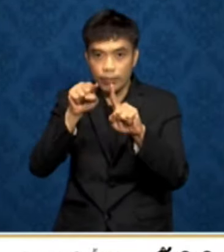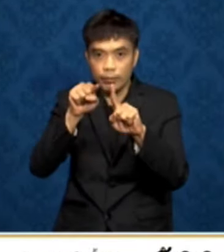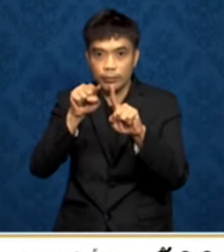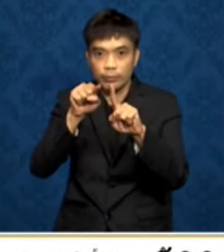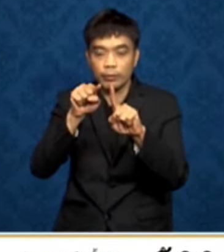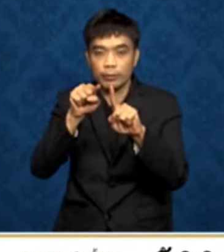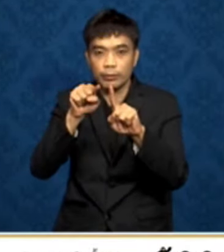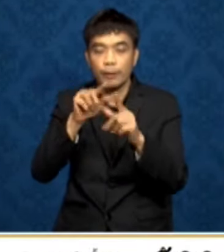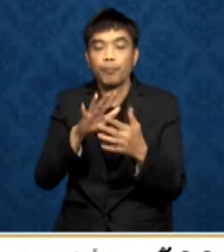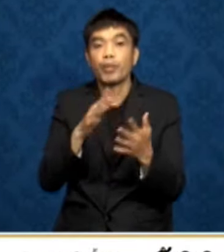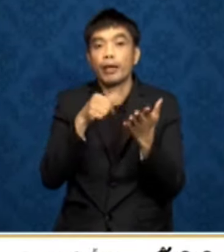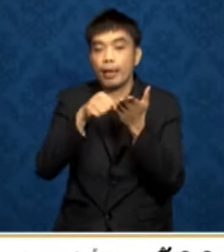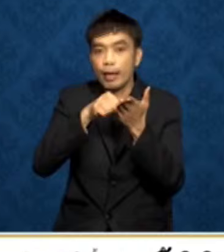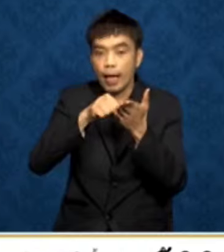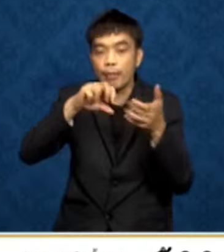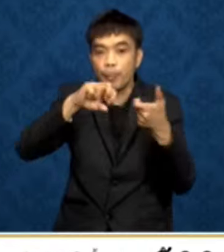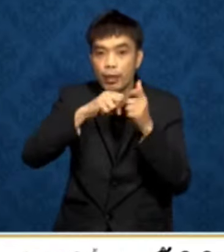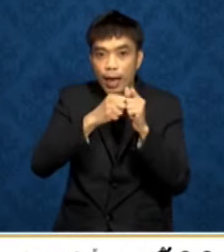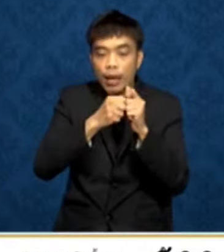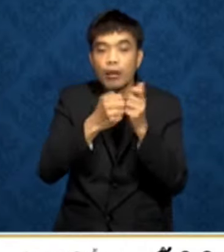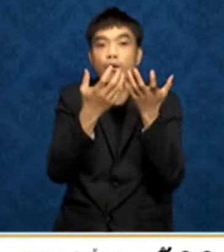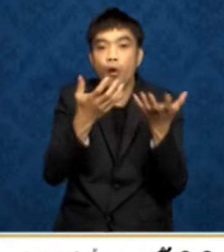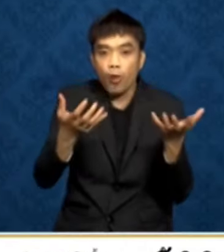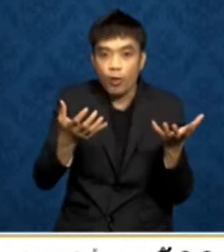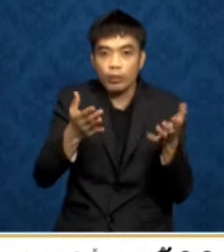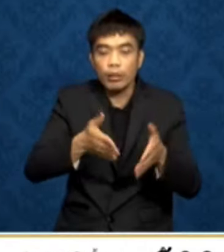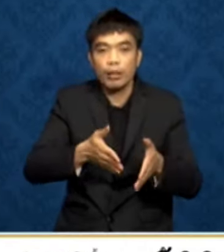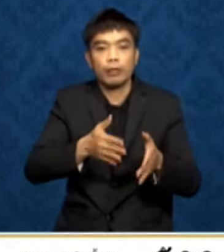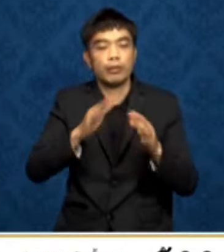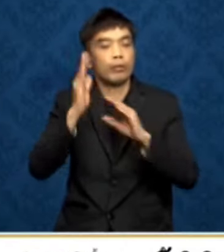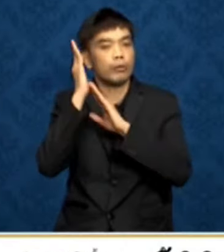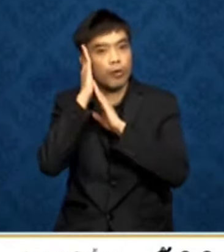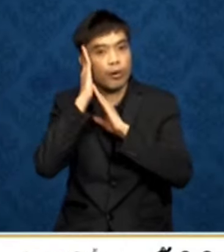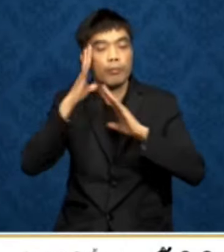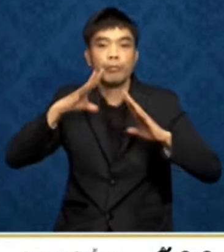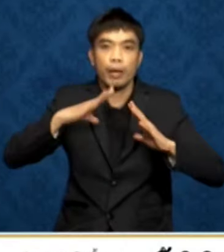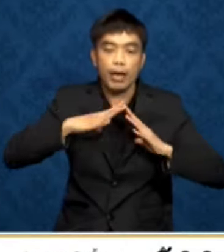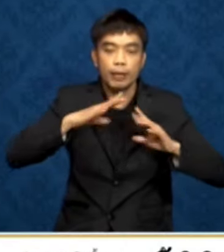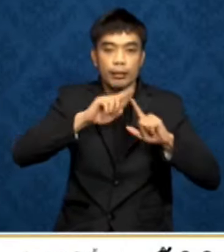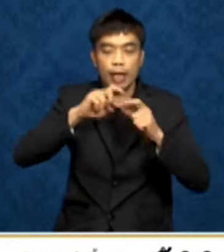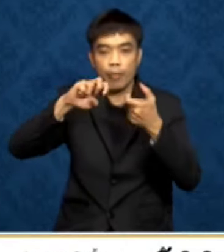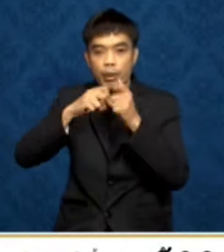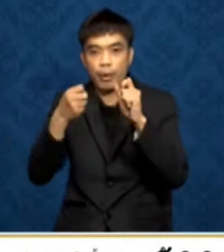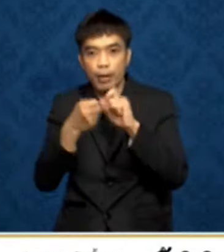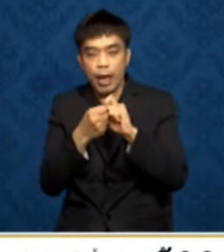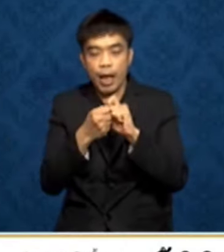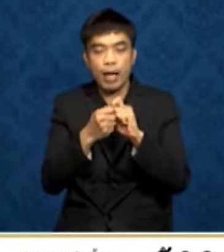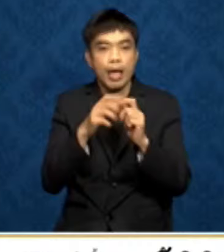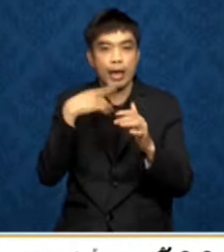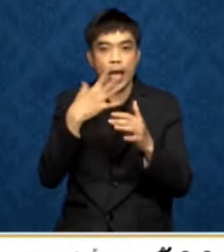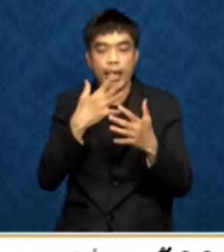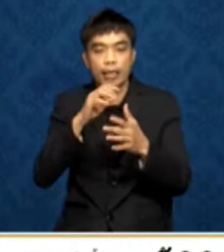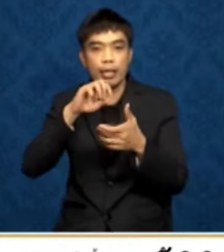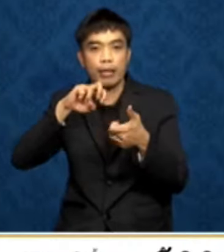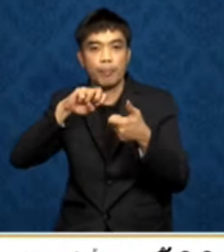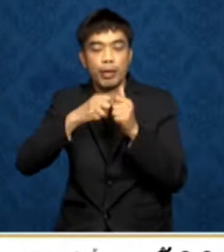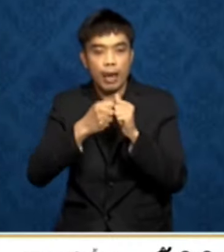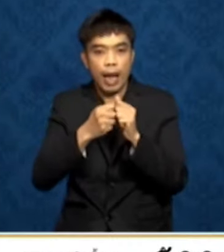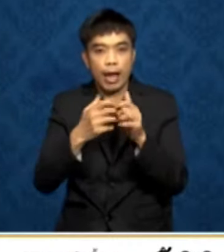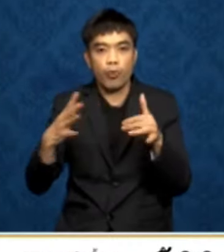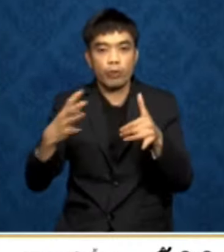การใช้ปรับปรุงซ่อมอาคารนอนของที่เอ่อในการคุ้มครองนะครับผู้เสียหายจากการค้ามนุษย์ปรับปรับปรุงอาคารโรงฝึก